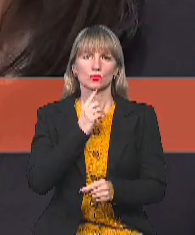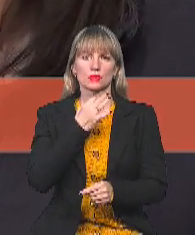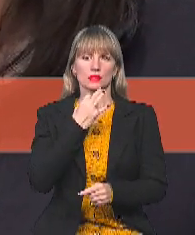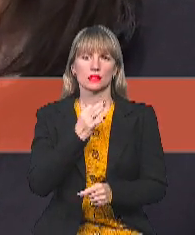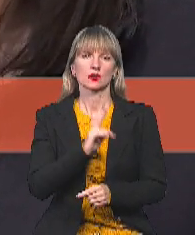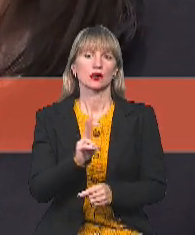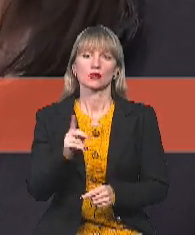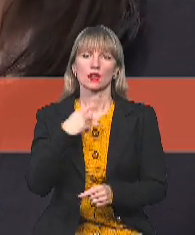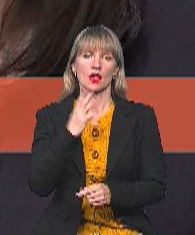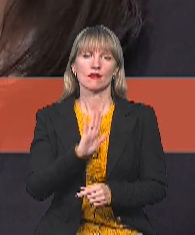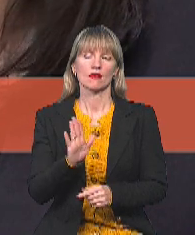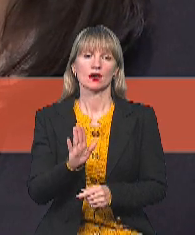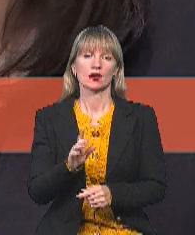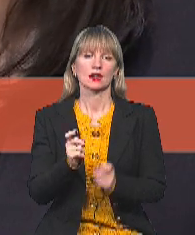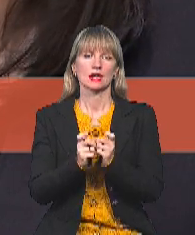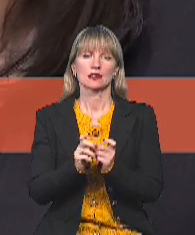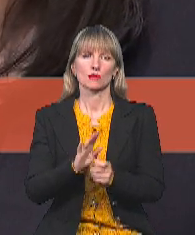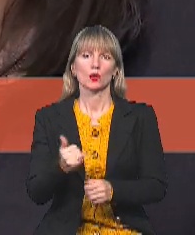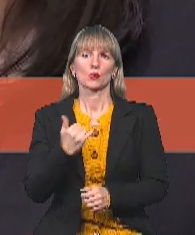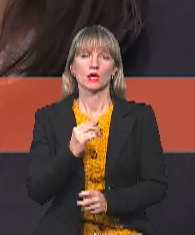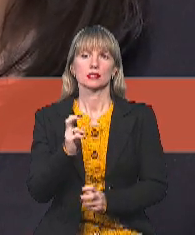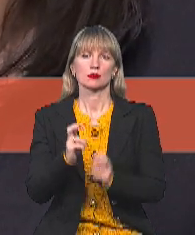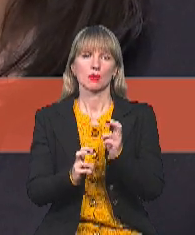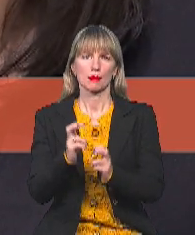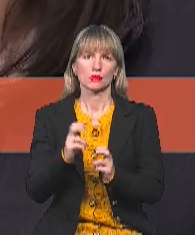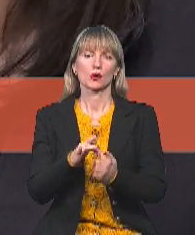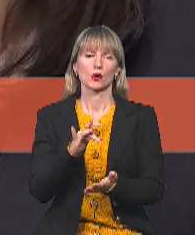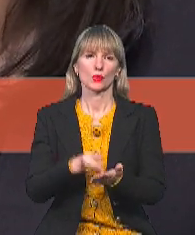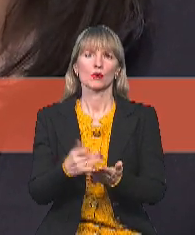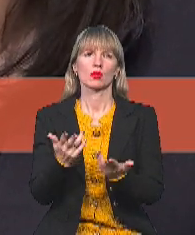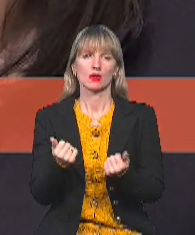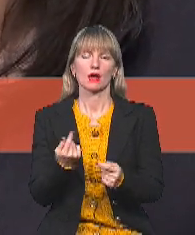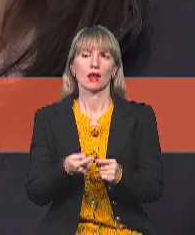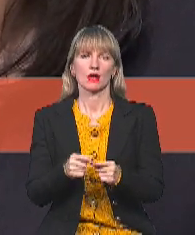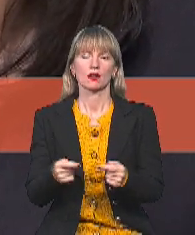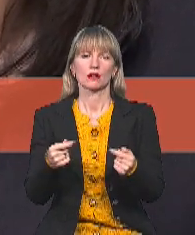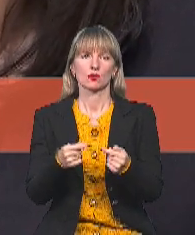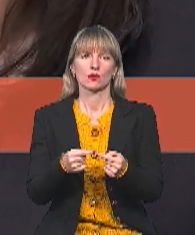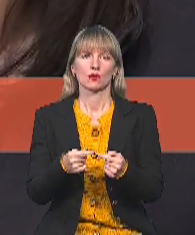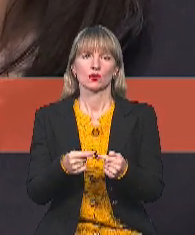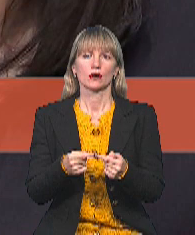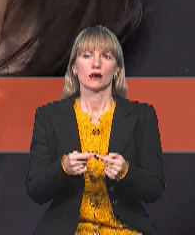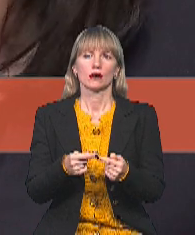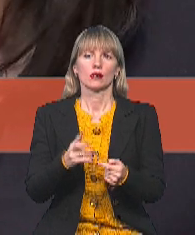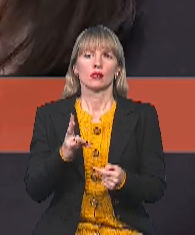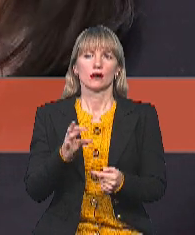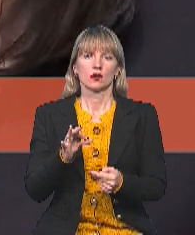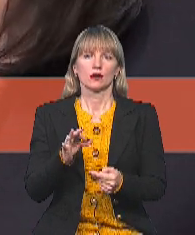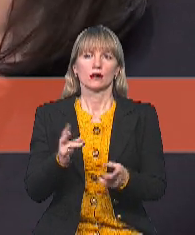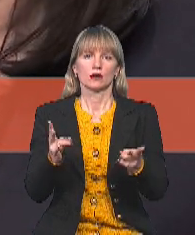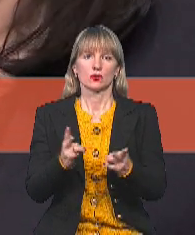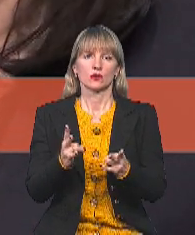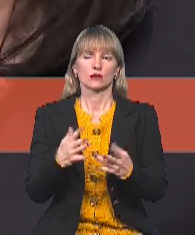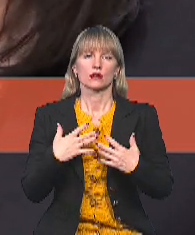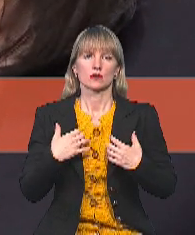нельзя. Никто не спорит, да, у нас промышленный город, это факт, но потрібно вести